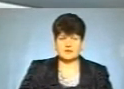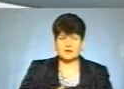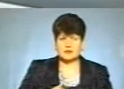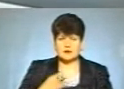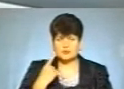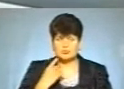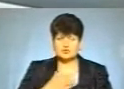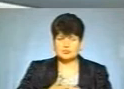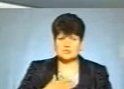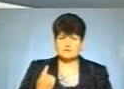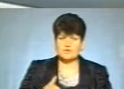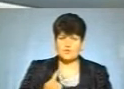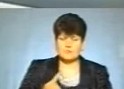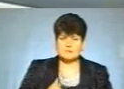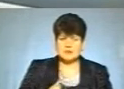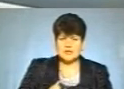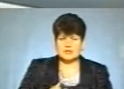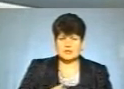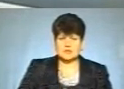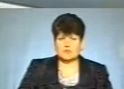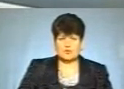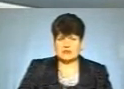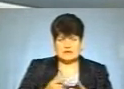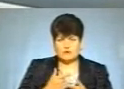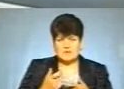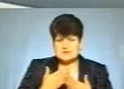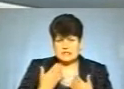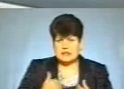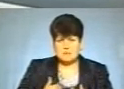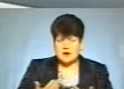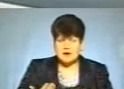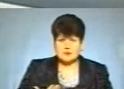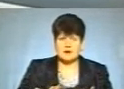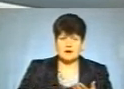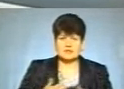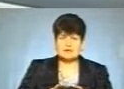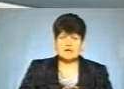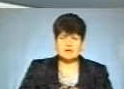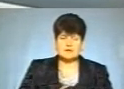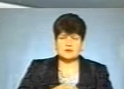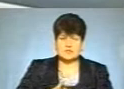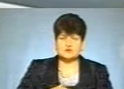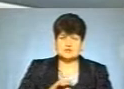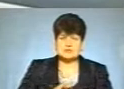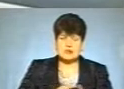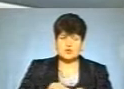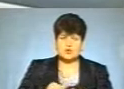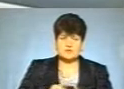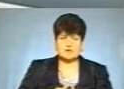в області, то мені такої в мене інформації немає. Але щодо на рівні нашого центрального комітету